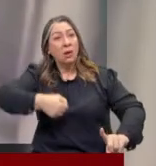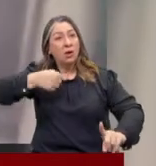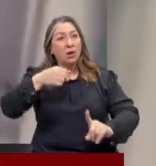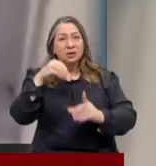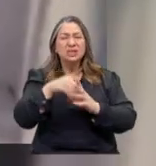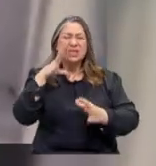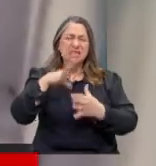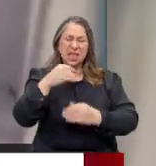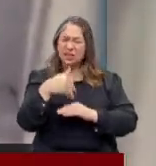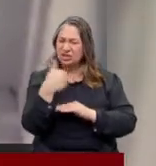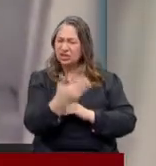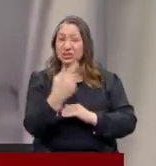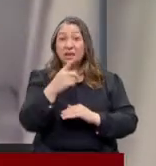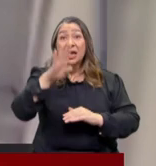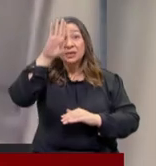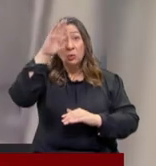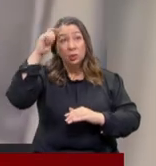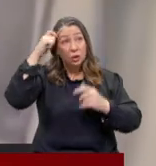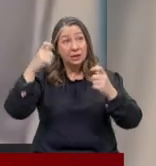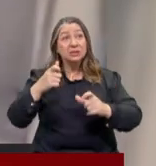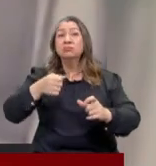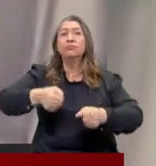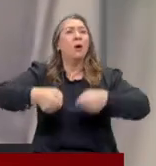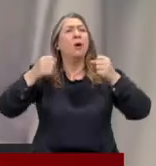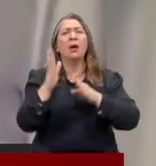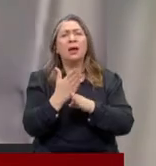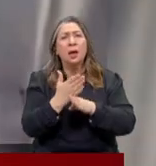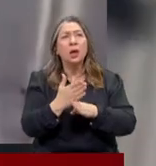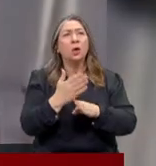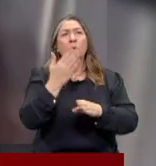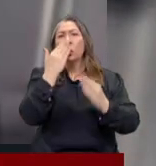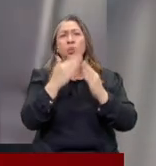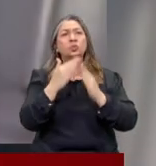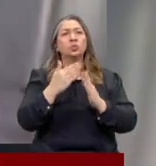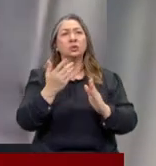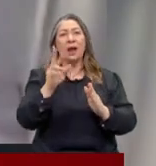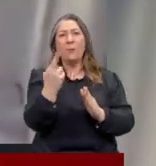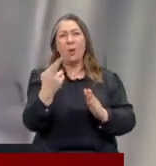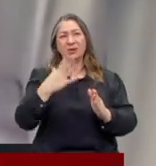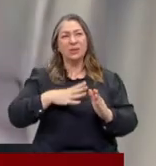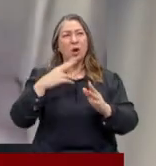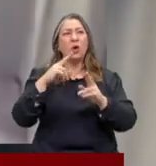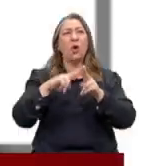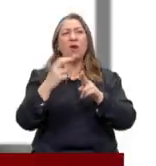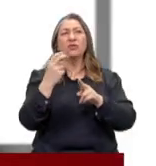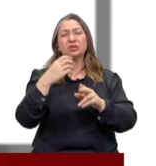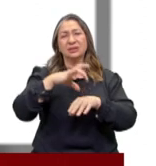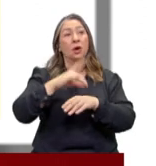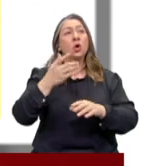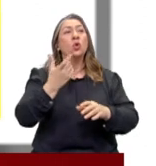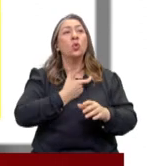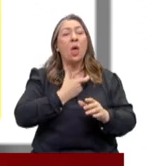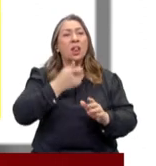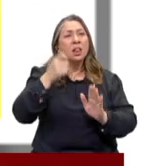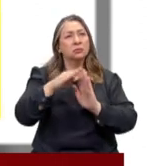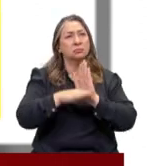için insanlık dışı dedi. İstanbul Üsküdar'daki saldırının nedeni ise usulsüz rapor isteyen koronavirüs hastalarıydı. Kurallara